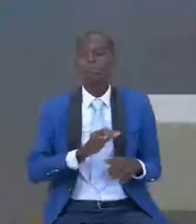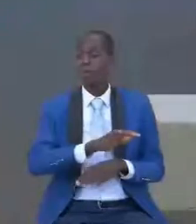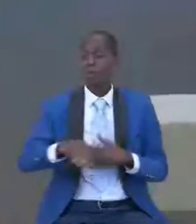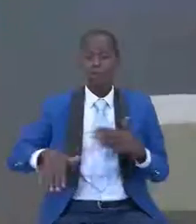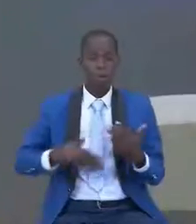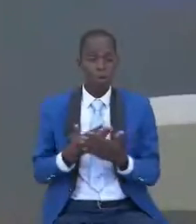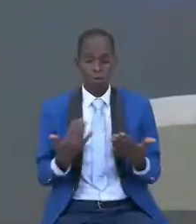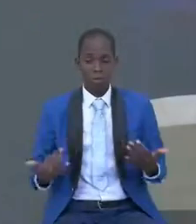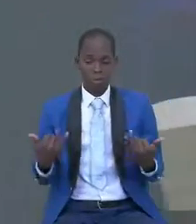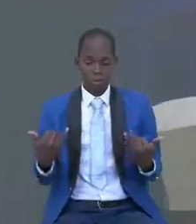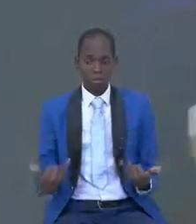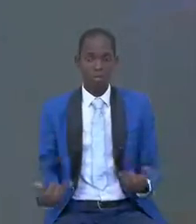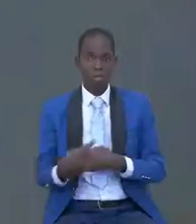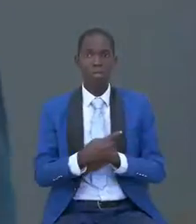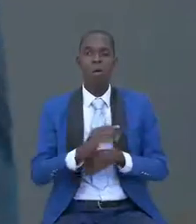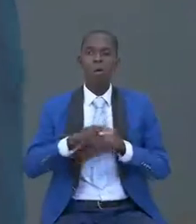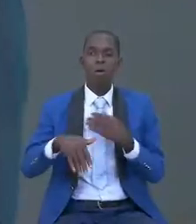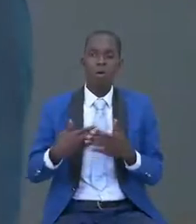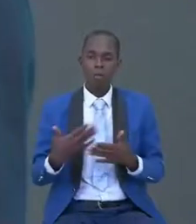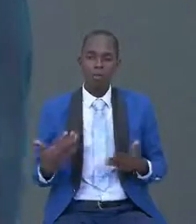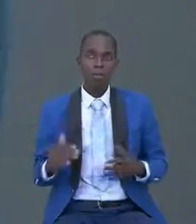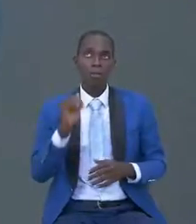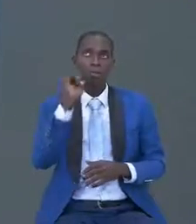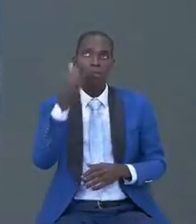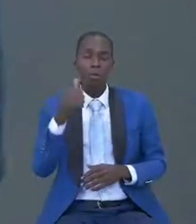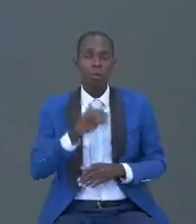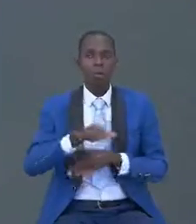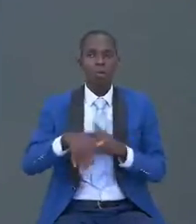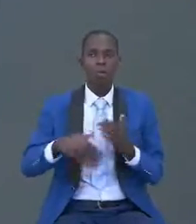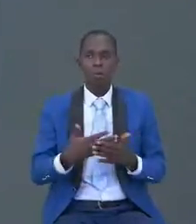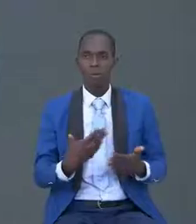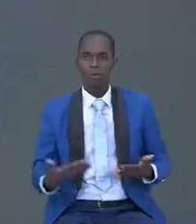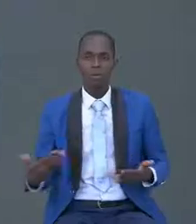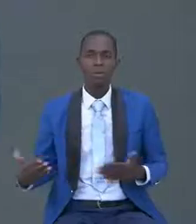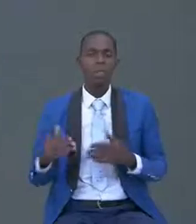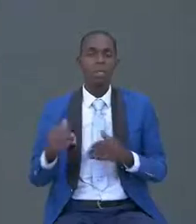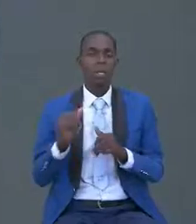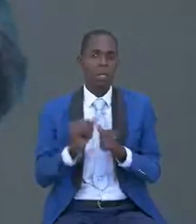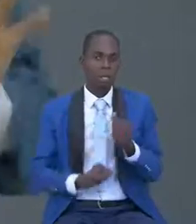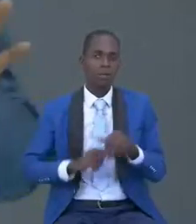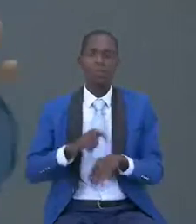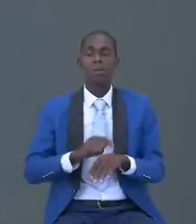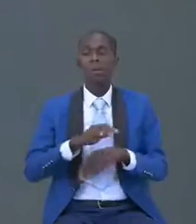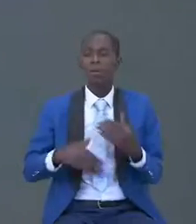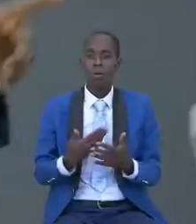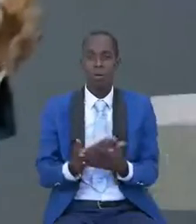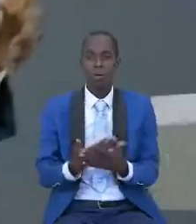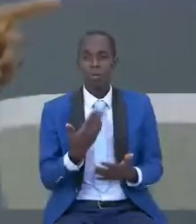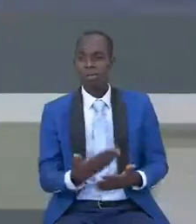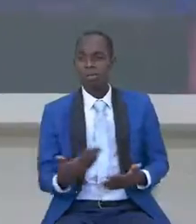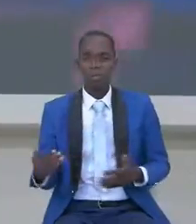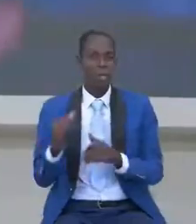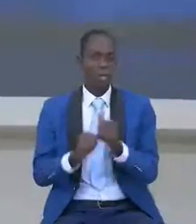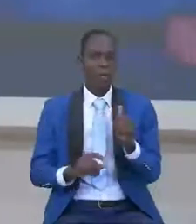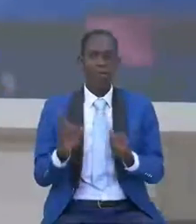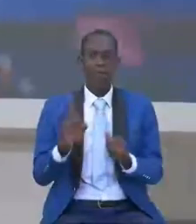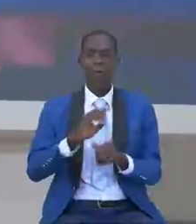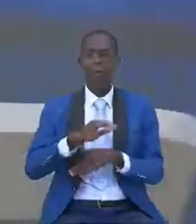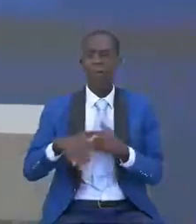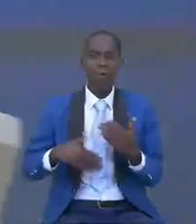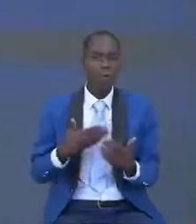Toute chose aujourd'hui, toute chose demain, toute chose à tout moment, toute chose partout,